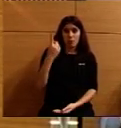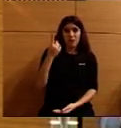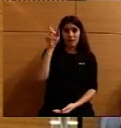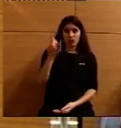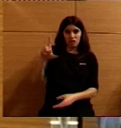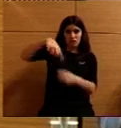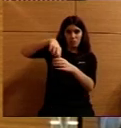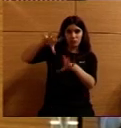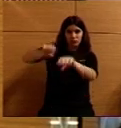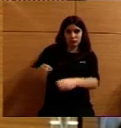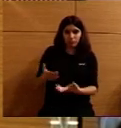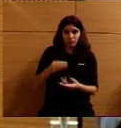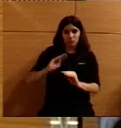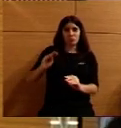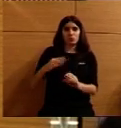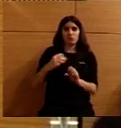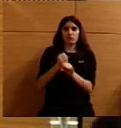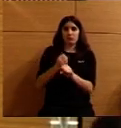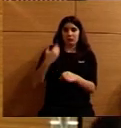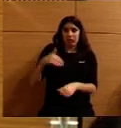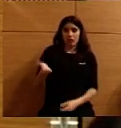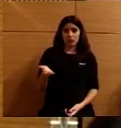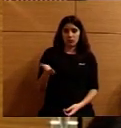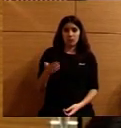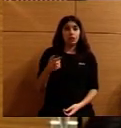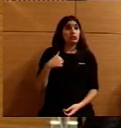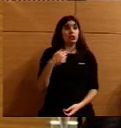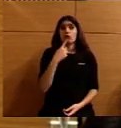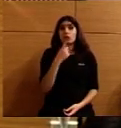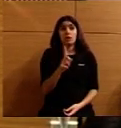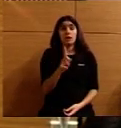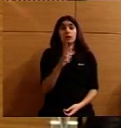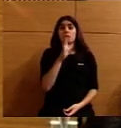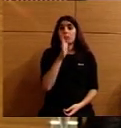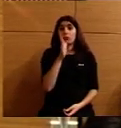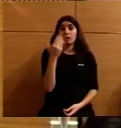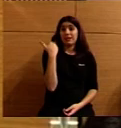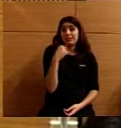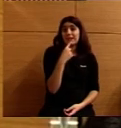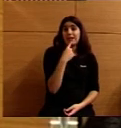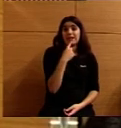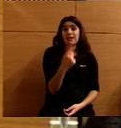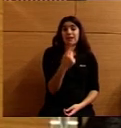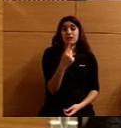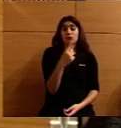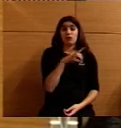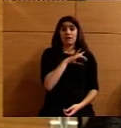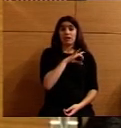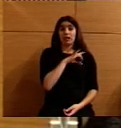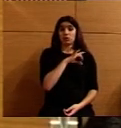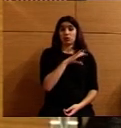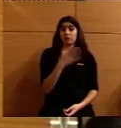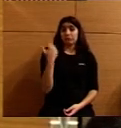persona ocupant el lloc i fent les seues funcions. I no li ho diré perquè això ja li ho ha dit els propis